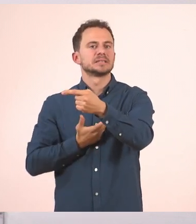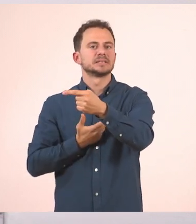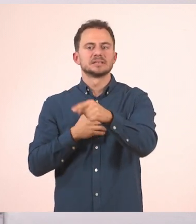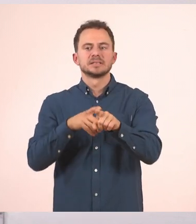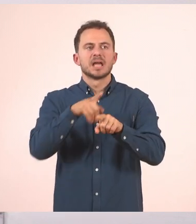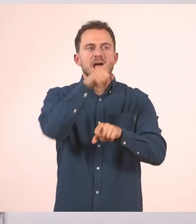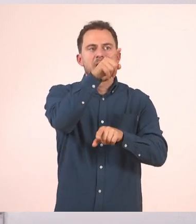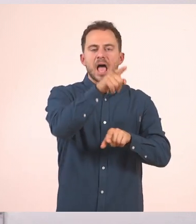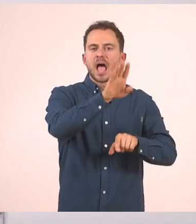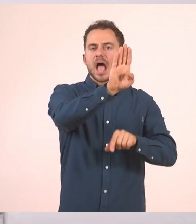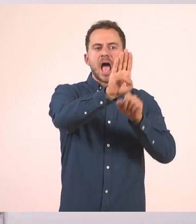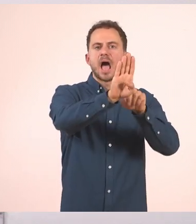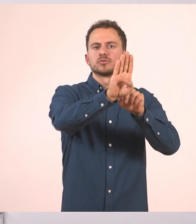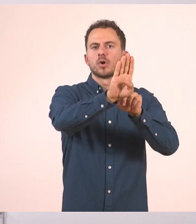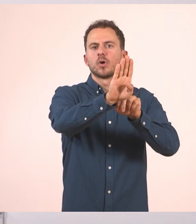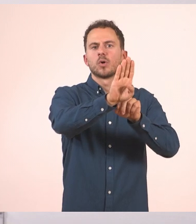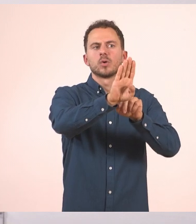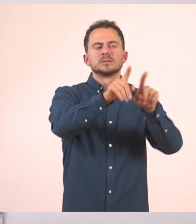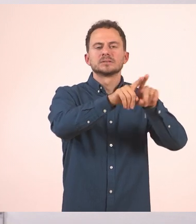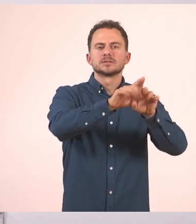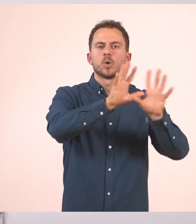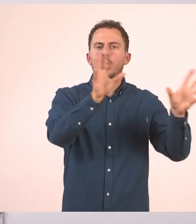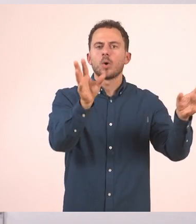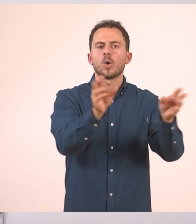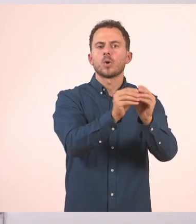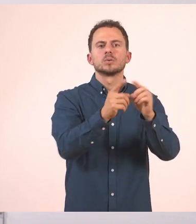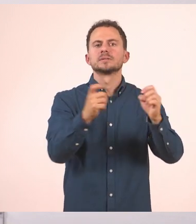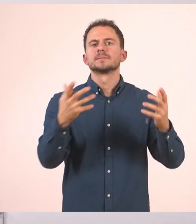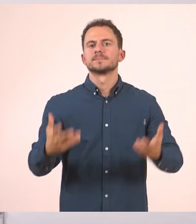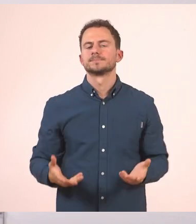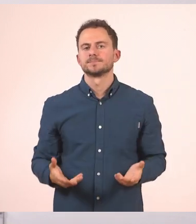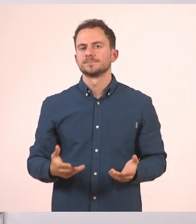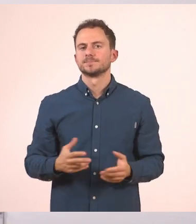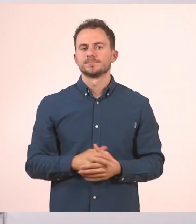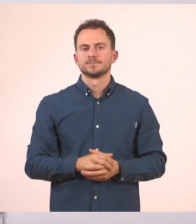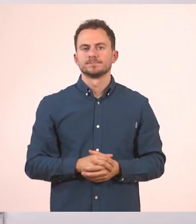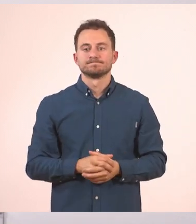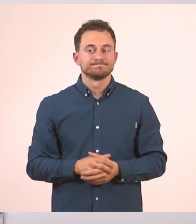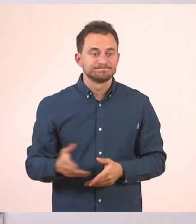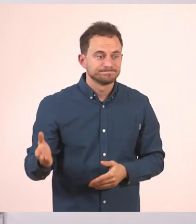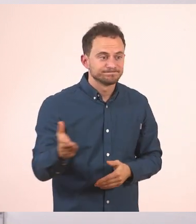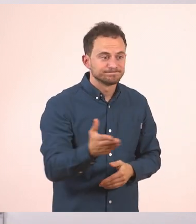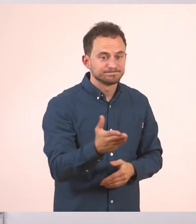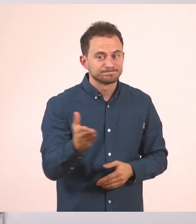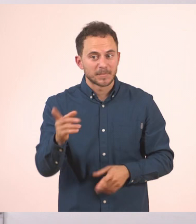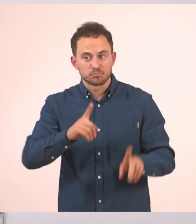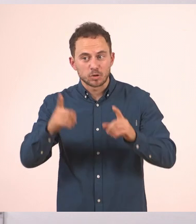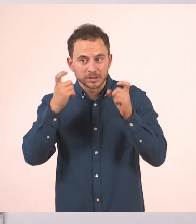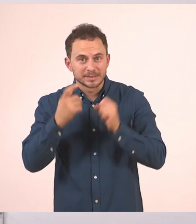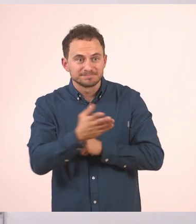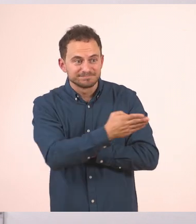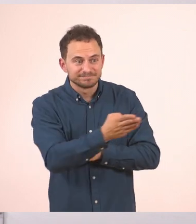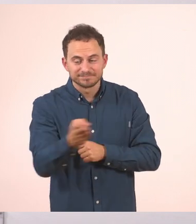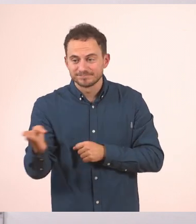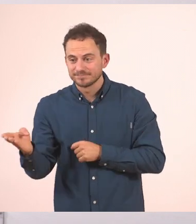το κομμάτι αυτό, τι μέρος είναι σε σχέση με όλο το χαρτί. Ποιος θα το βρει? Για να ακούσω.